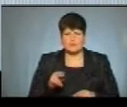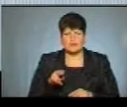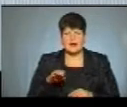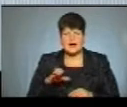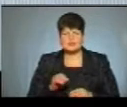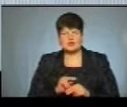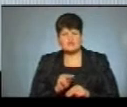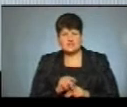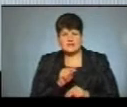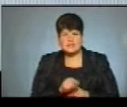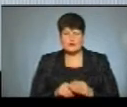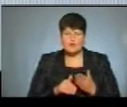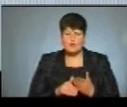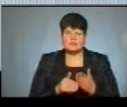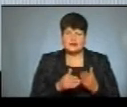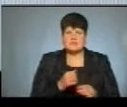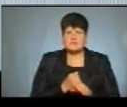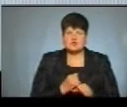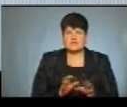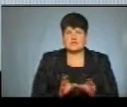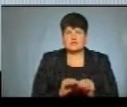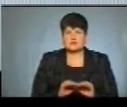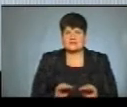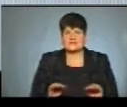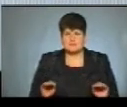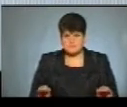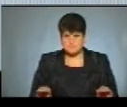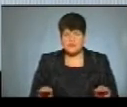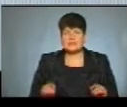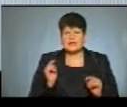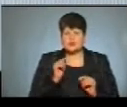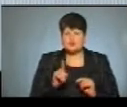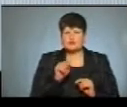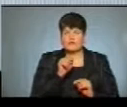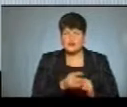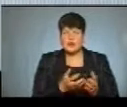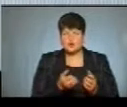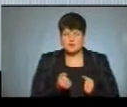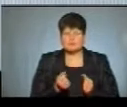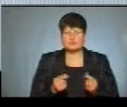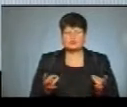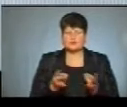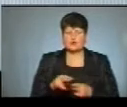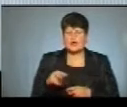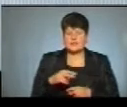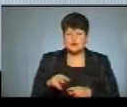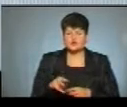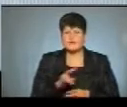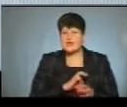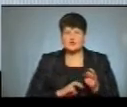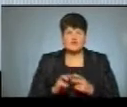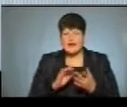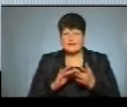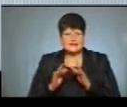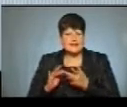навчити їх і допомогти їм працювати з дітьми. Для того, щоб вони отримали потрібну літературу, щоб не шукали по